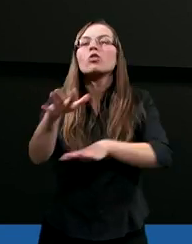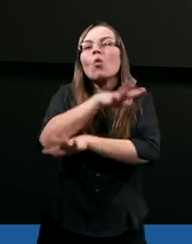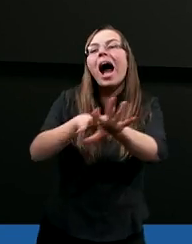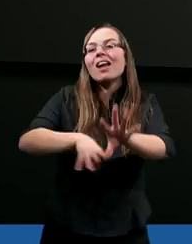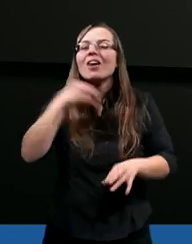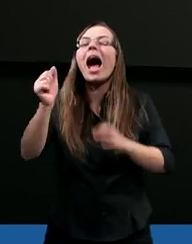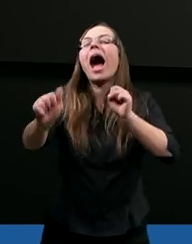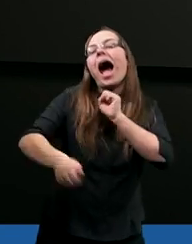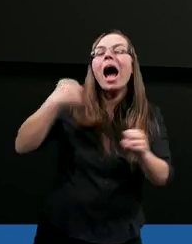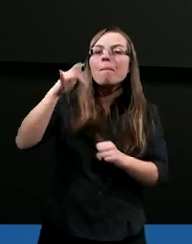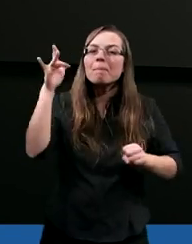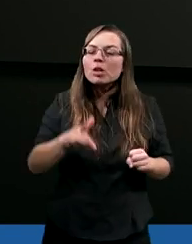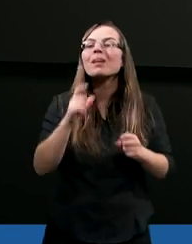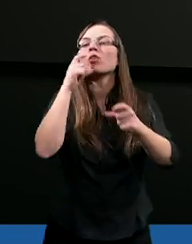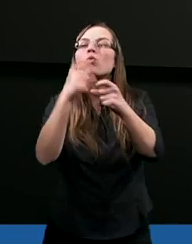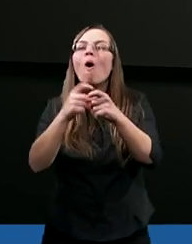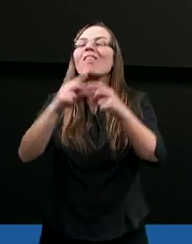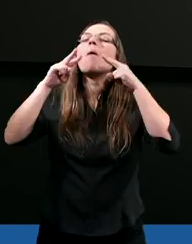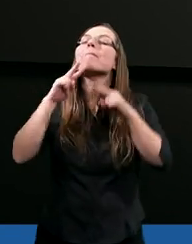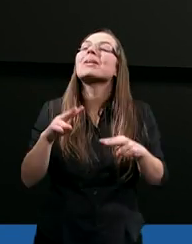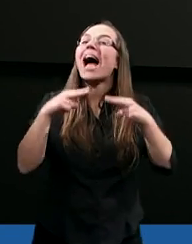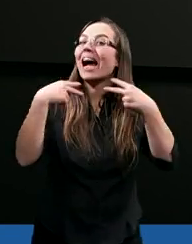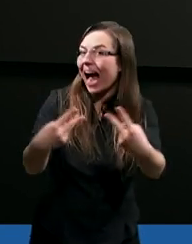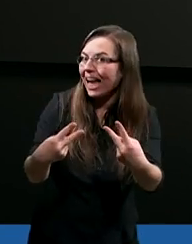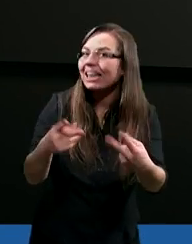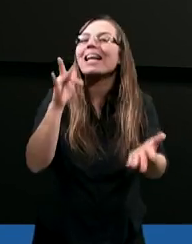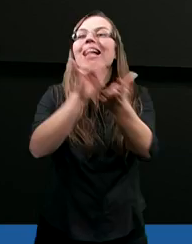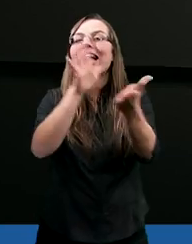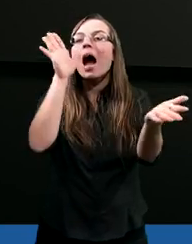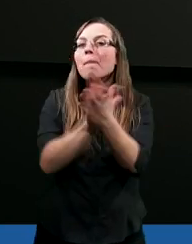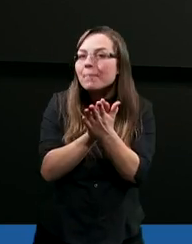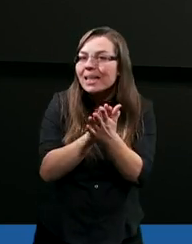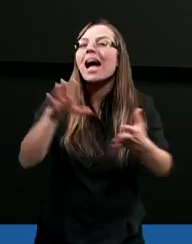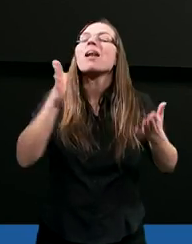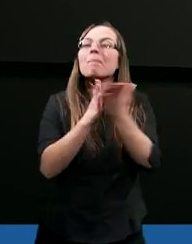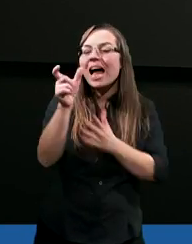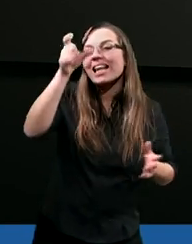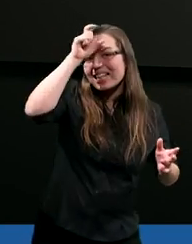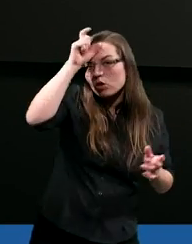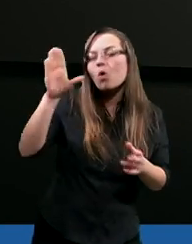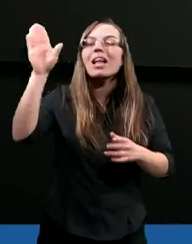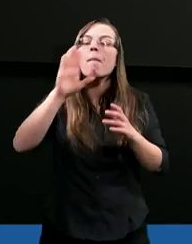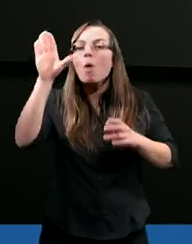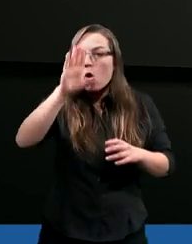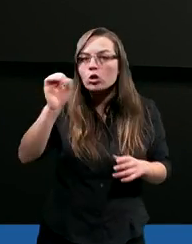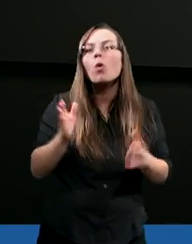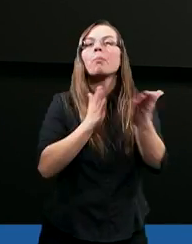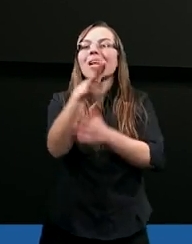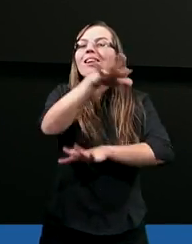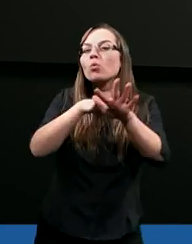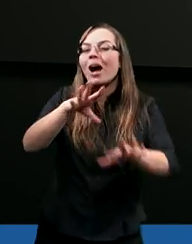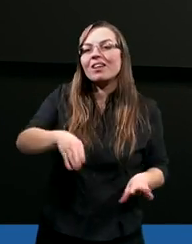abyśmy Słowo przekazane, zapisane przez istotę boską, przez Ducha